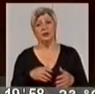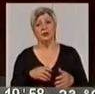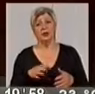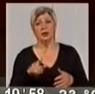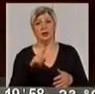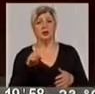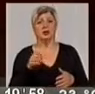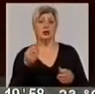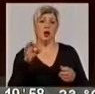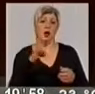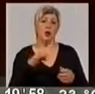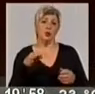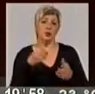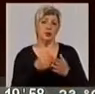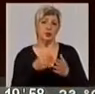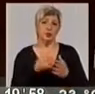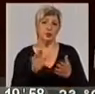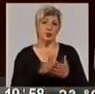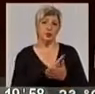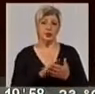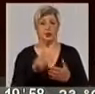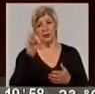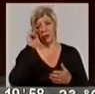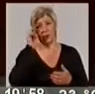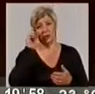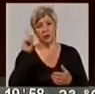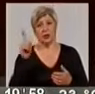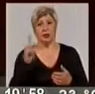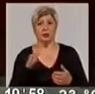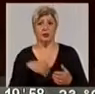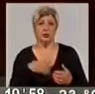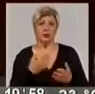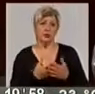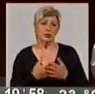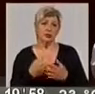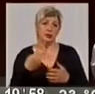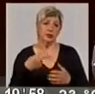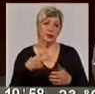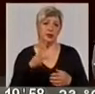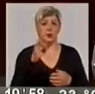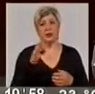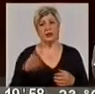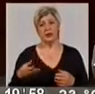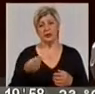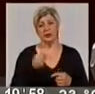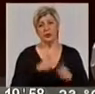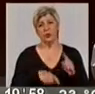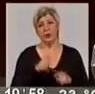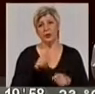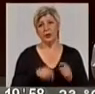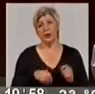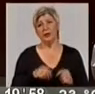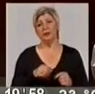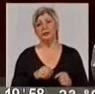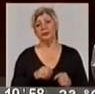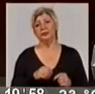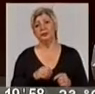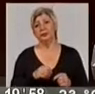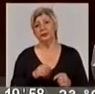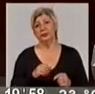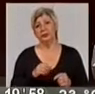бюджет безкоштовно, за державний це вони мають, батьки сплачують тільки 20%. А 80 – держава.